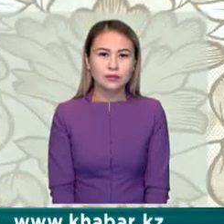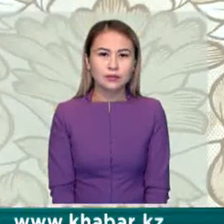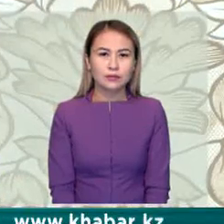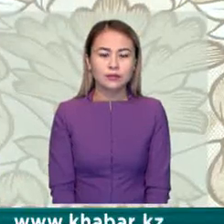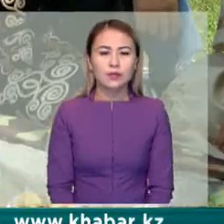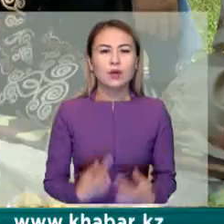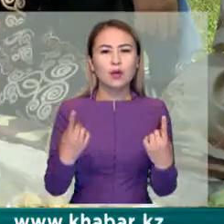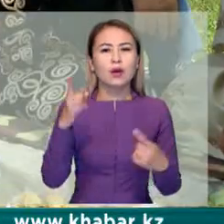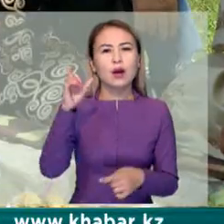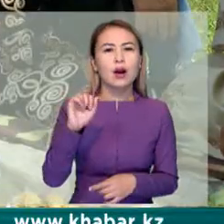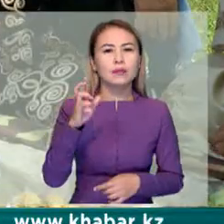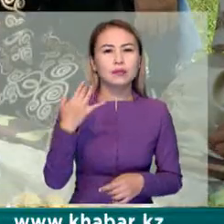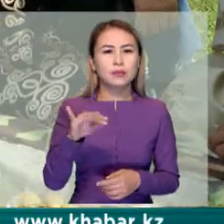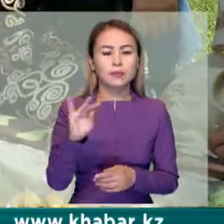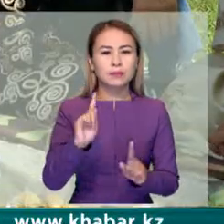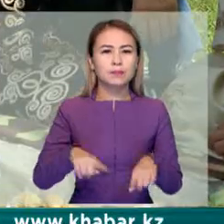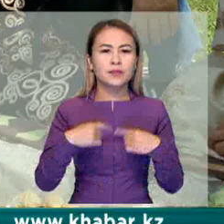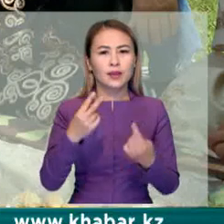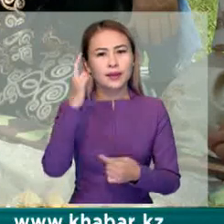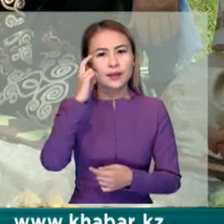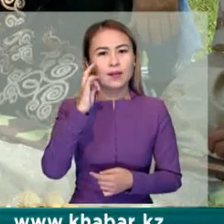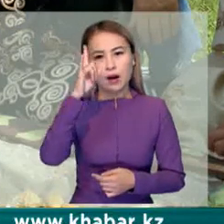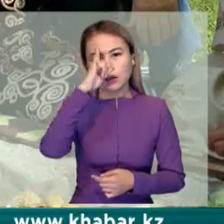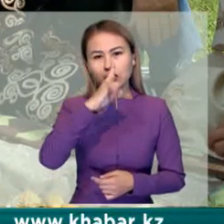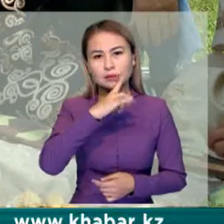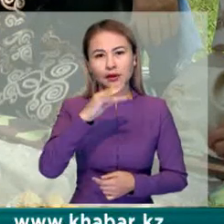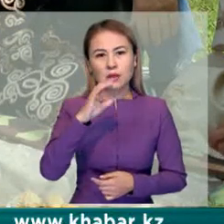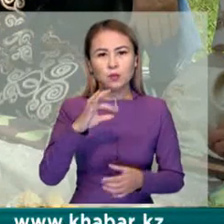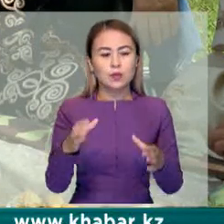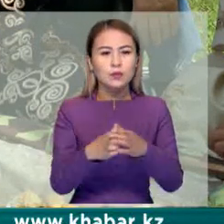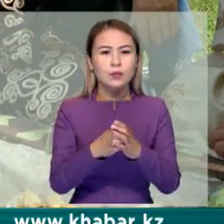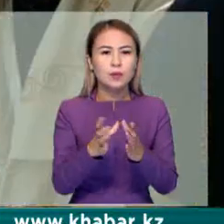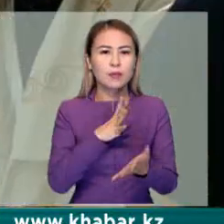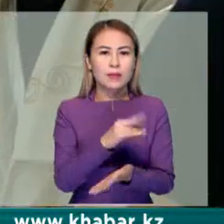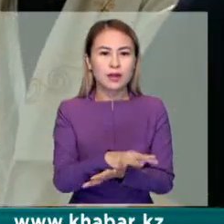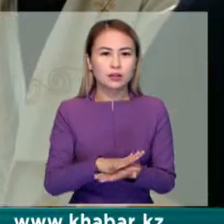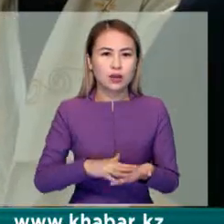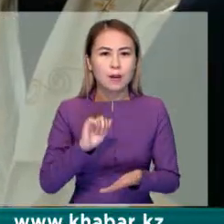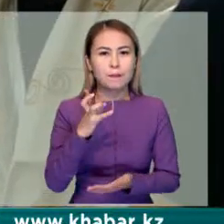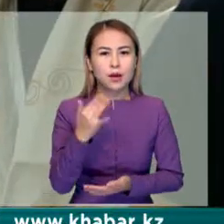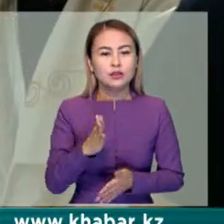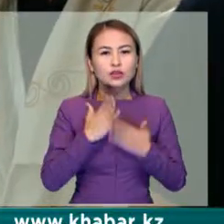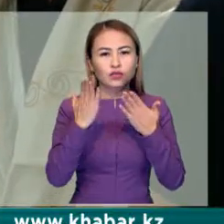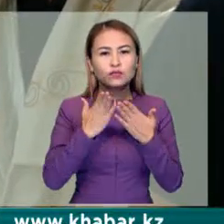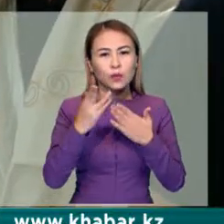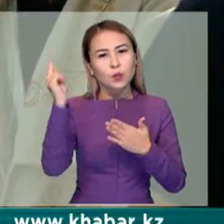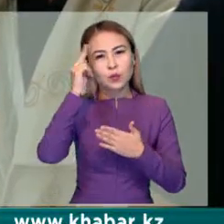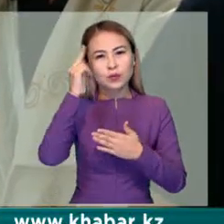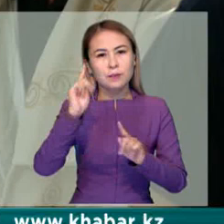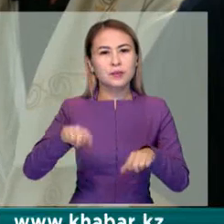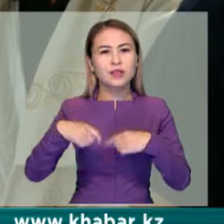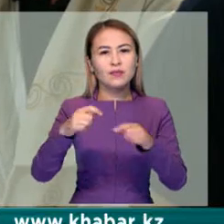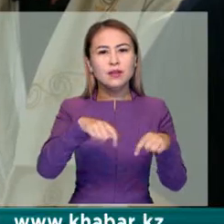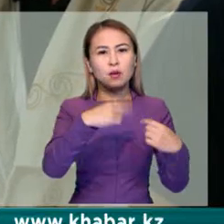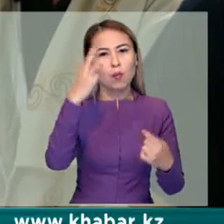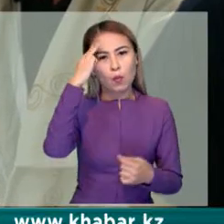Ұлы ақынның өлеңдерін оқу эстафетасын Киевтегі қазақ диаспорасының өкілдері жалғастырды. Осылайша Абай өлеңдерін оқу челленджі Украина